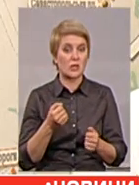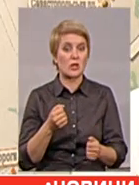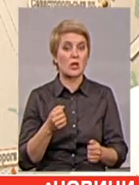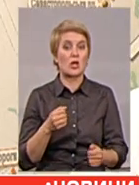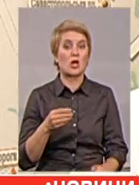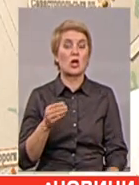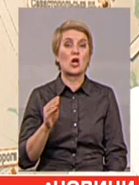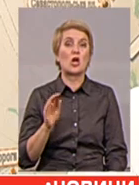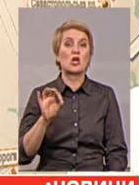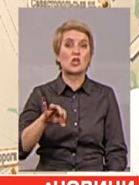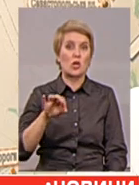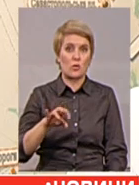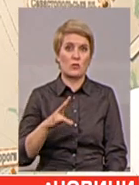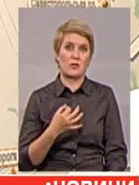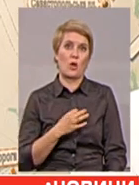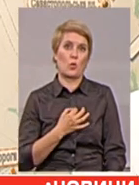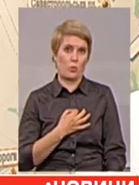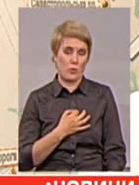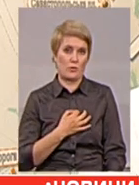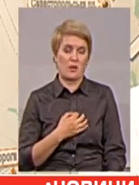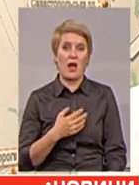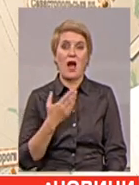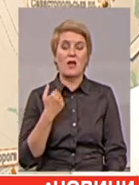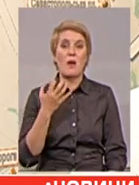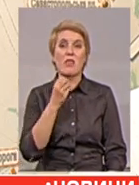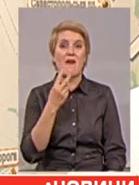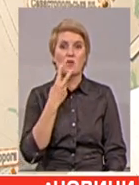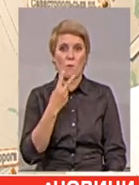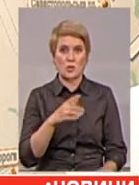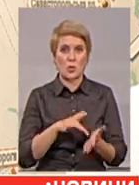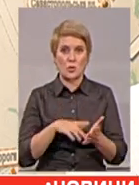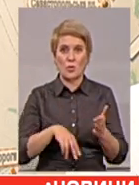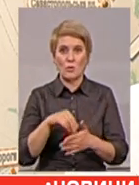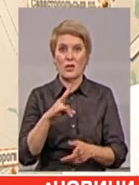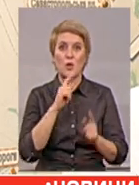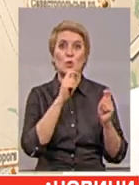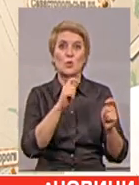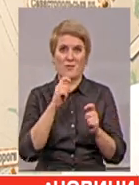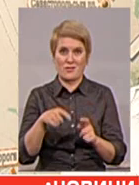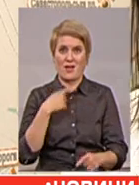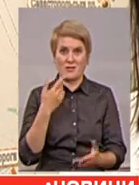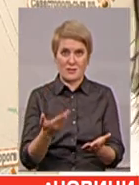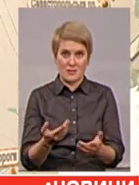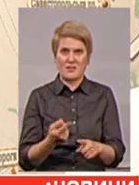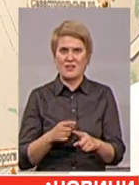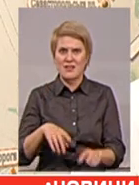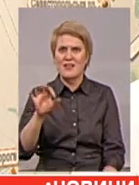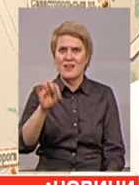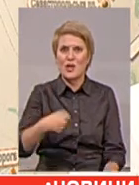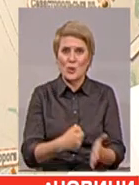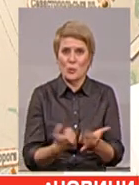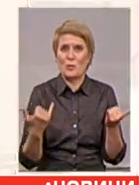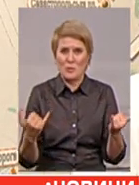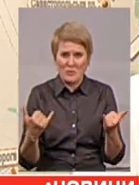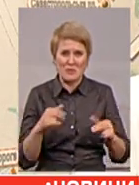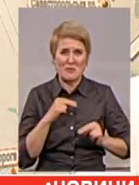кулони. І як показали Євробачення, туристи, які приїжджали, купували жетони на сувеніри. Вони так і казали: «Вау, у вас це досі